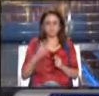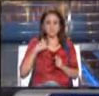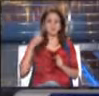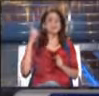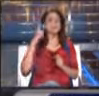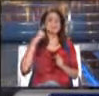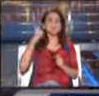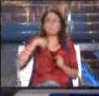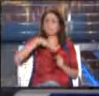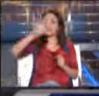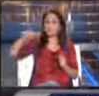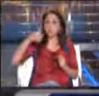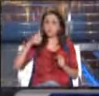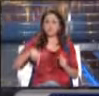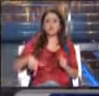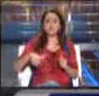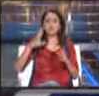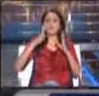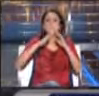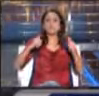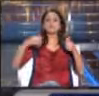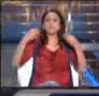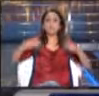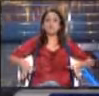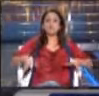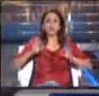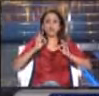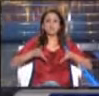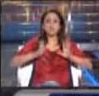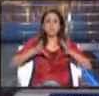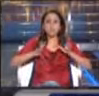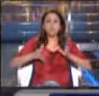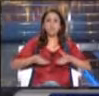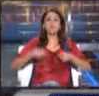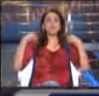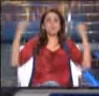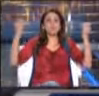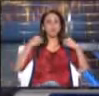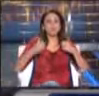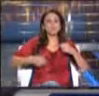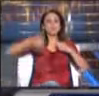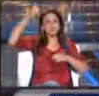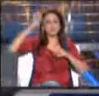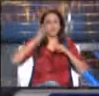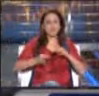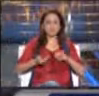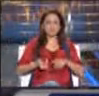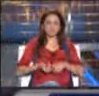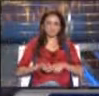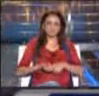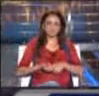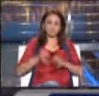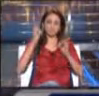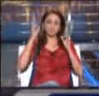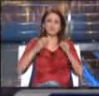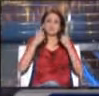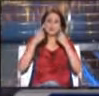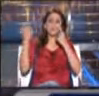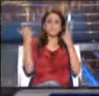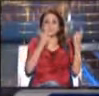كويسة، وهيبة الدولة نفسها ضايعة. لكن النهاردة البحث يجب أن يكون كيفية تأمين